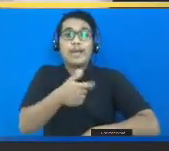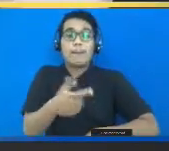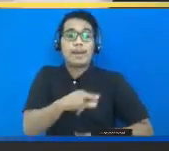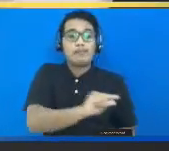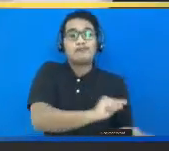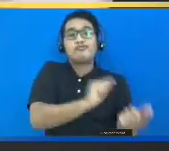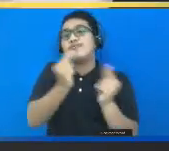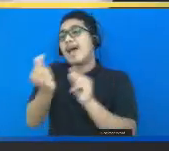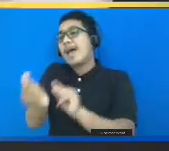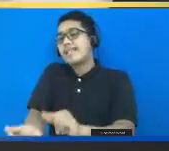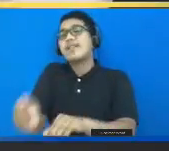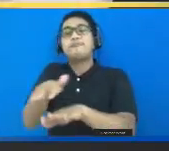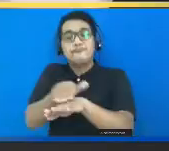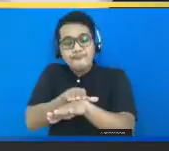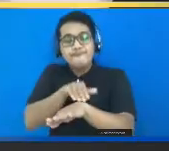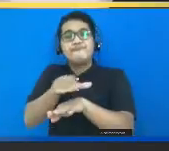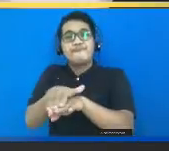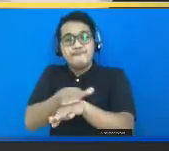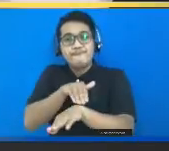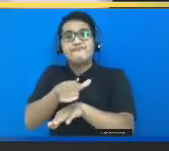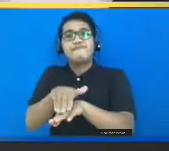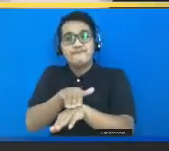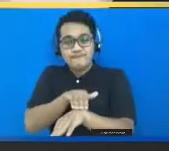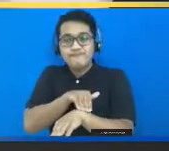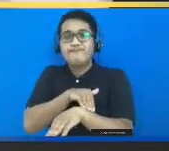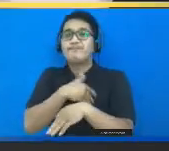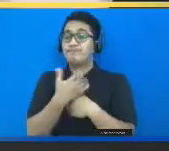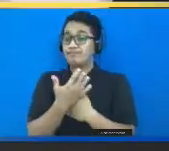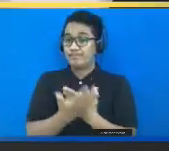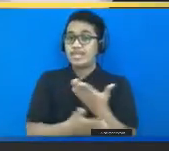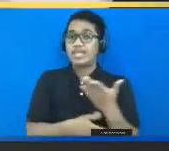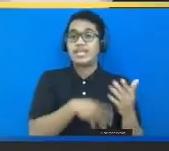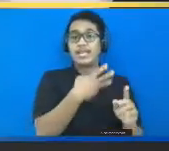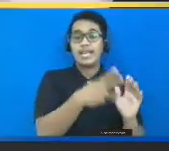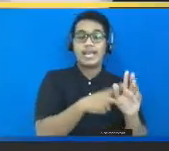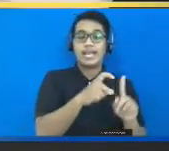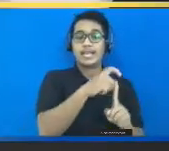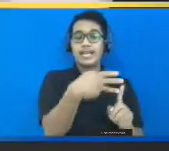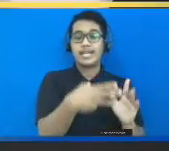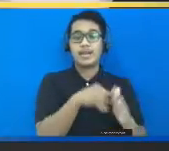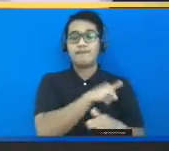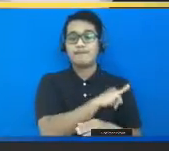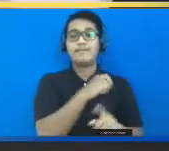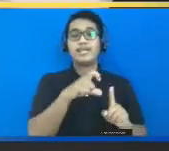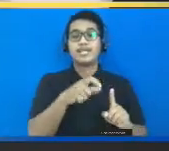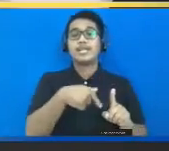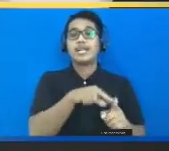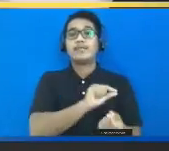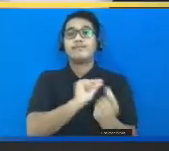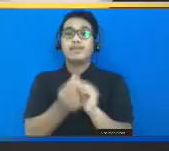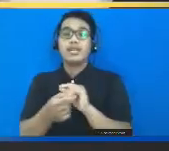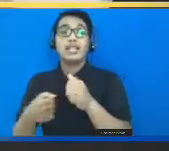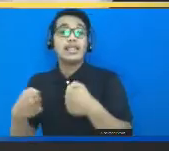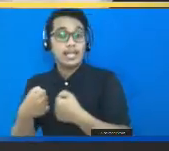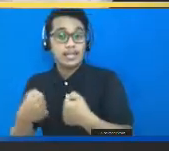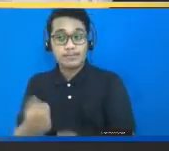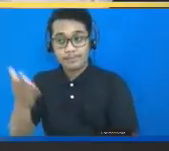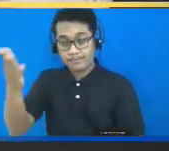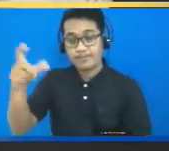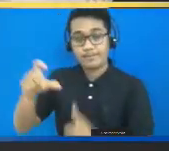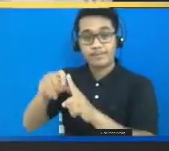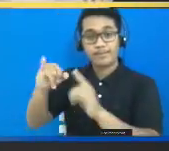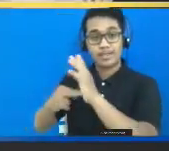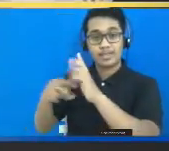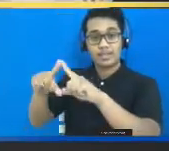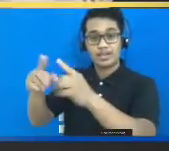lebih mulus lebih softlens ding ke endemi dengan berbagai tantangan dan juga kesempatan yang ada silakan Dina